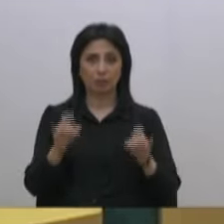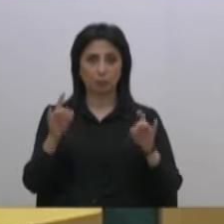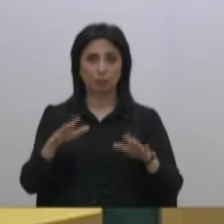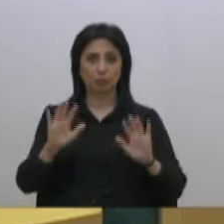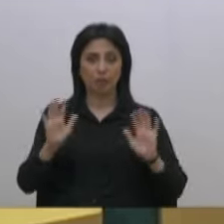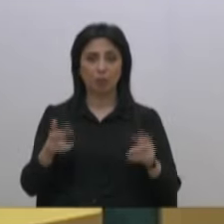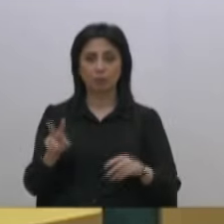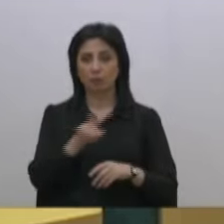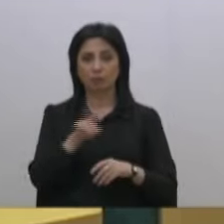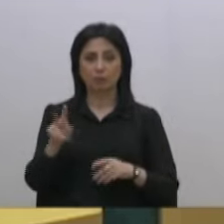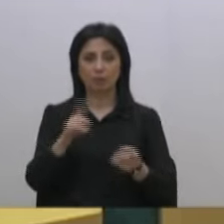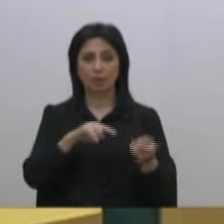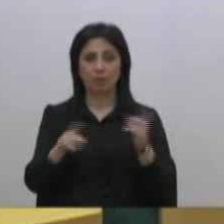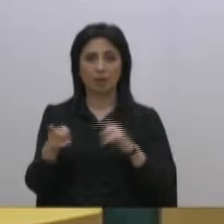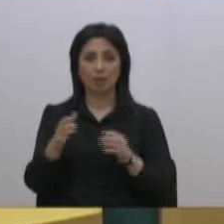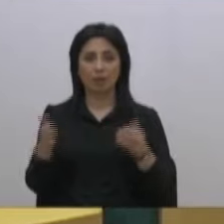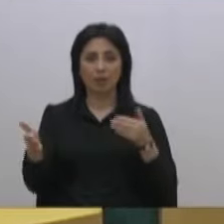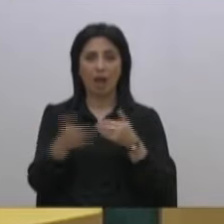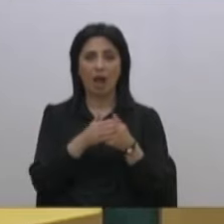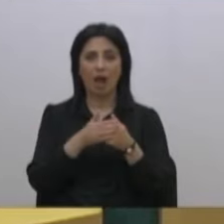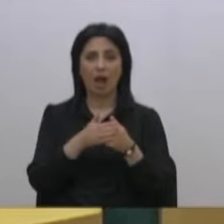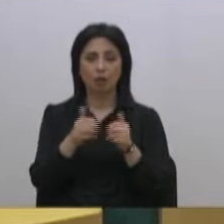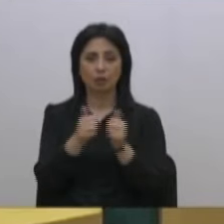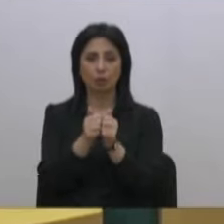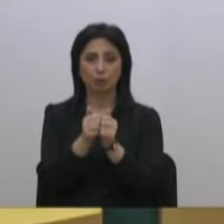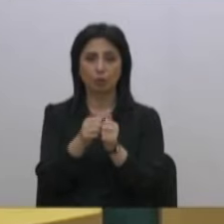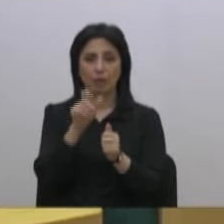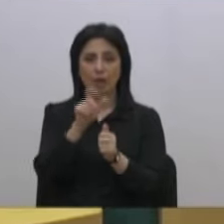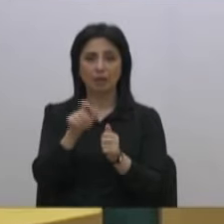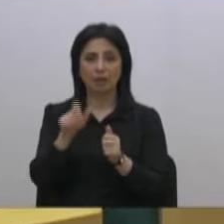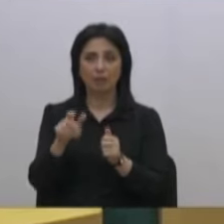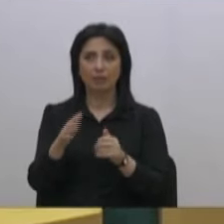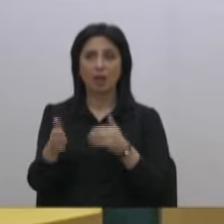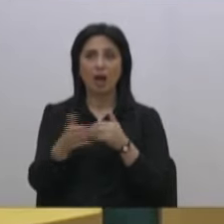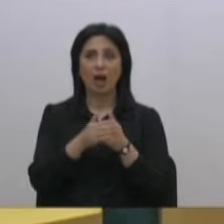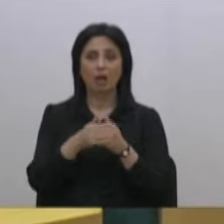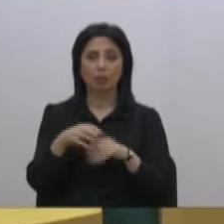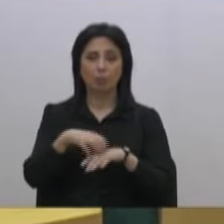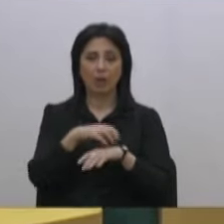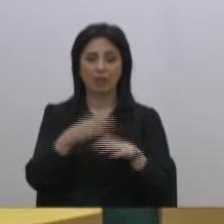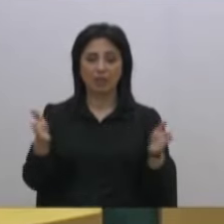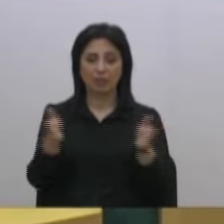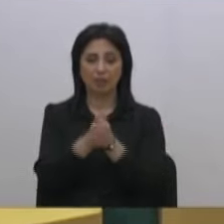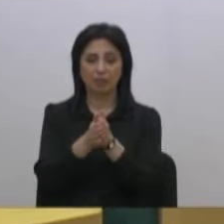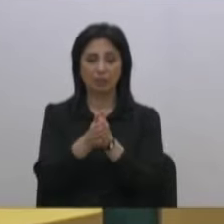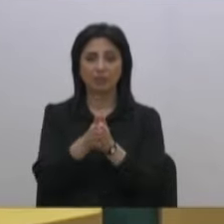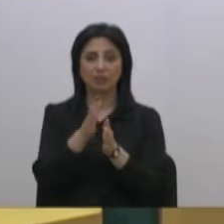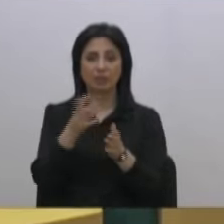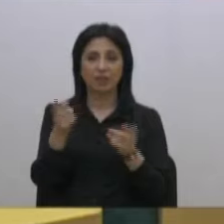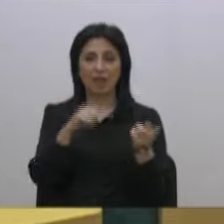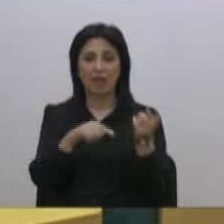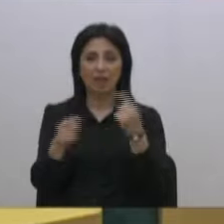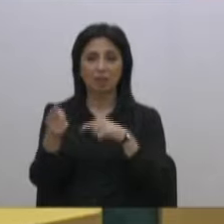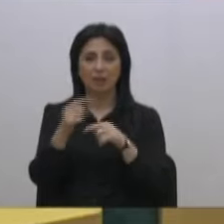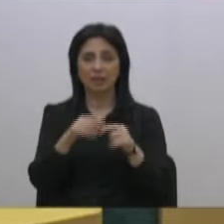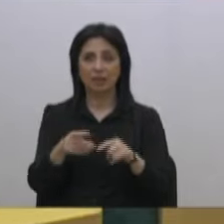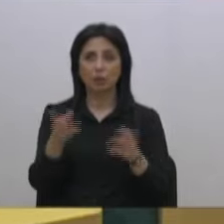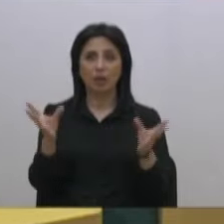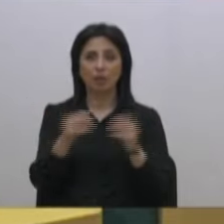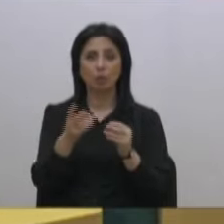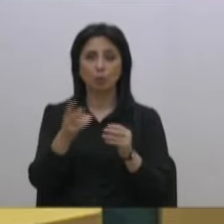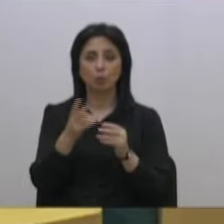აღმოჩნდა, რომ ესენი არიან ერთმანეთთან ყველაზე ახლოს მდგომი ადამიანები, ყველაზე ახლოს მდგომი პარტიები, ყველაზე მეტადროესმით ერთმანეთისგან და ერთად